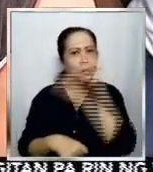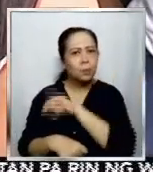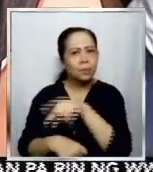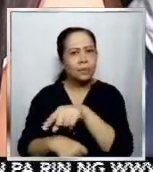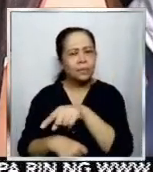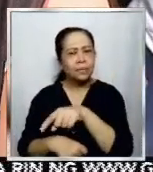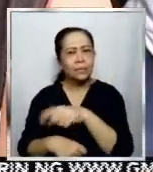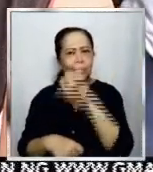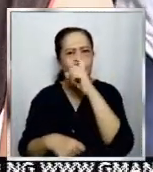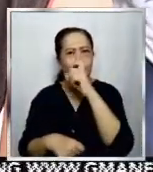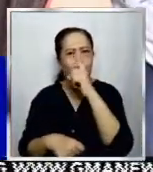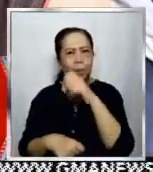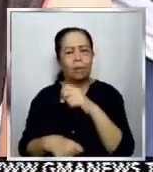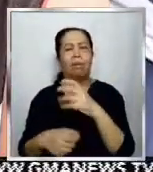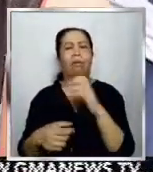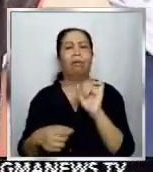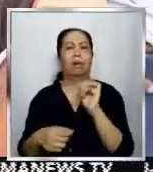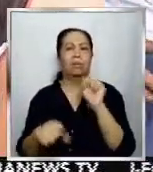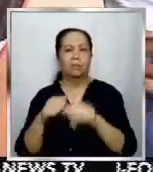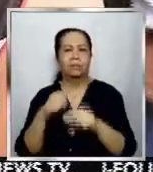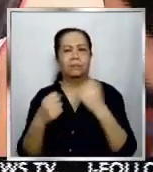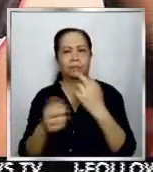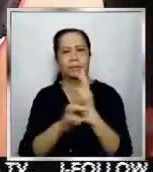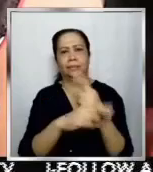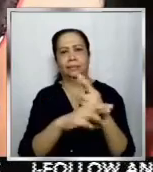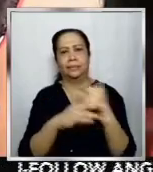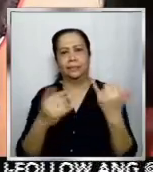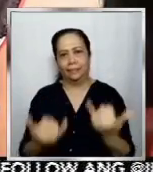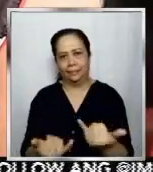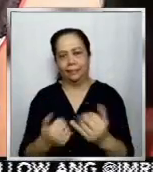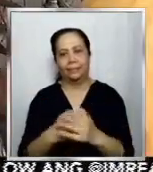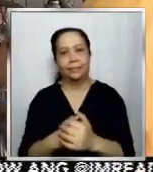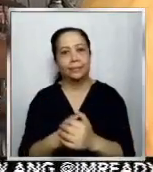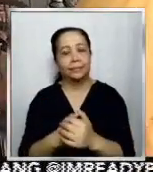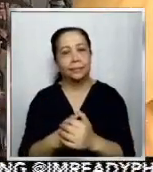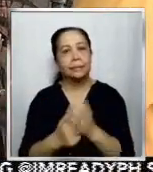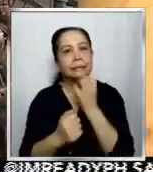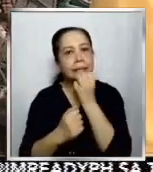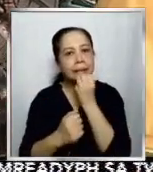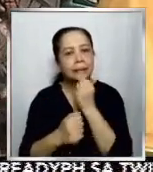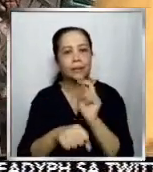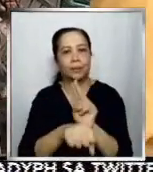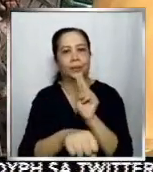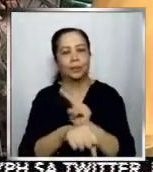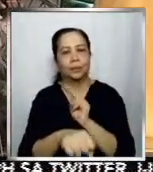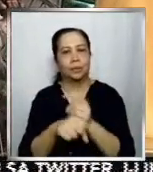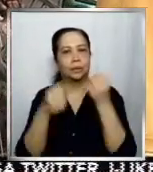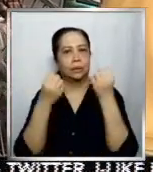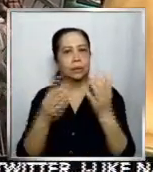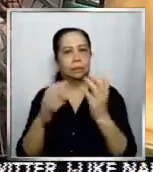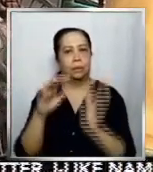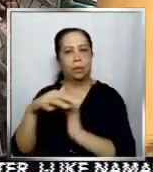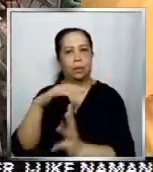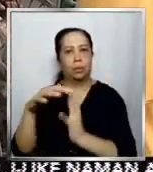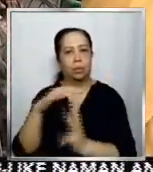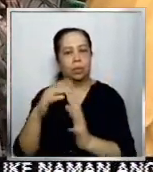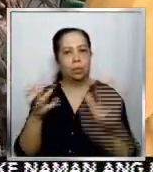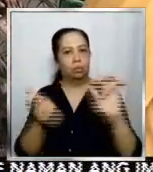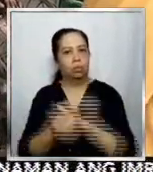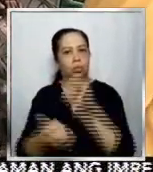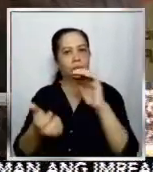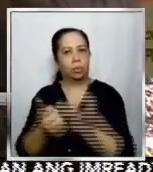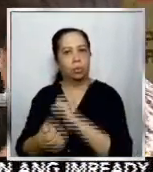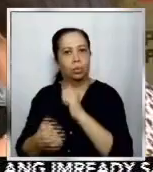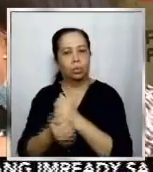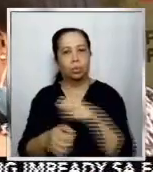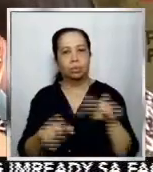gapok na, kaya napilitan ipagawa ngayon para magamit. Sa dami ng customer, halos maubos na nga raw ang paninda ni Mang